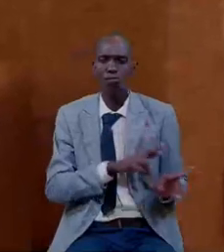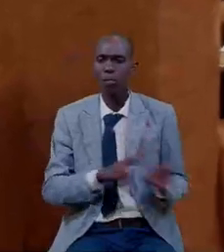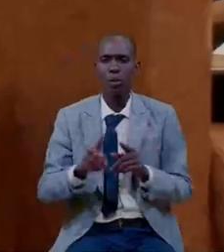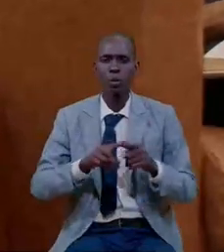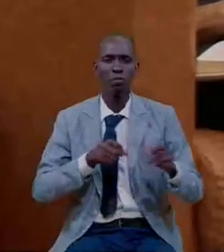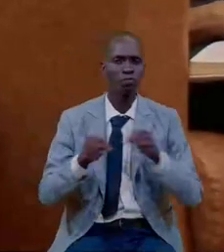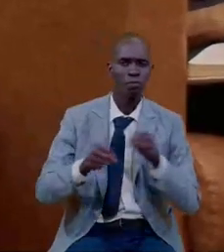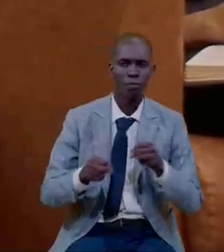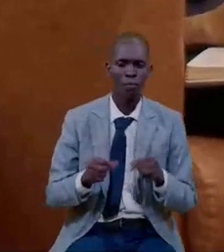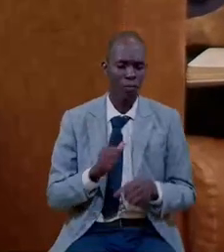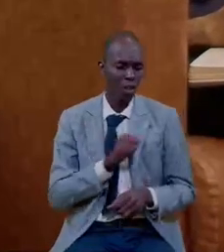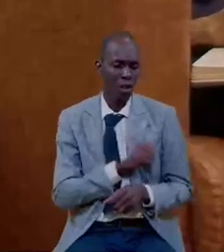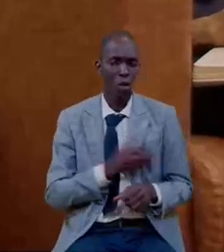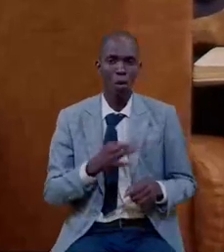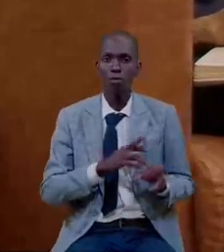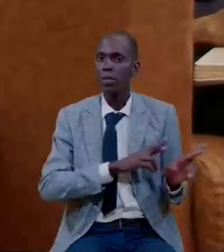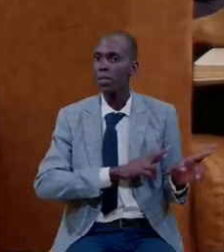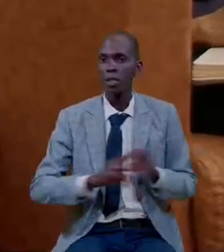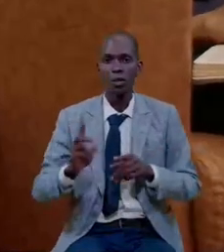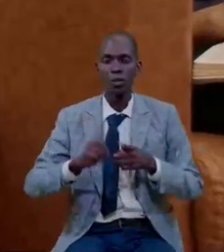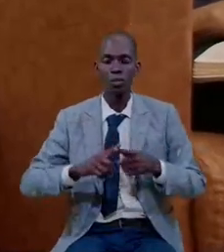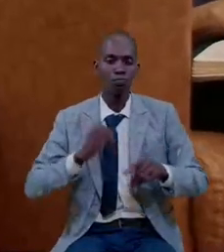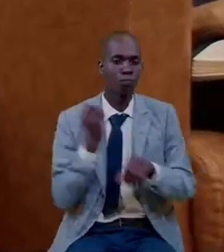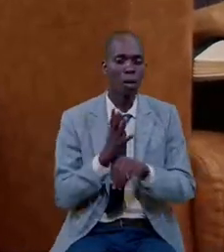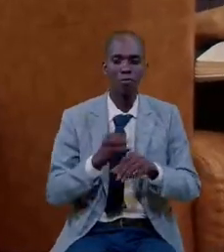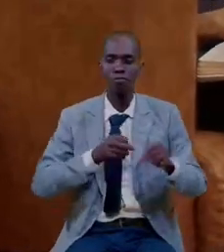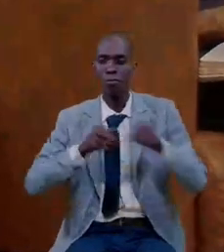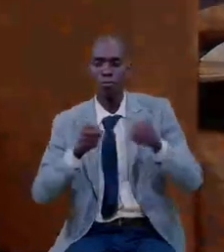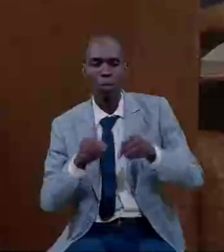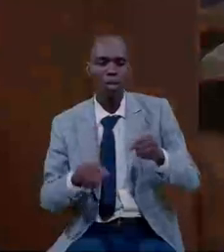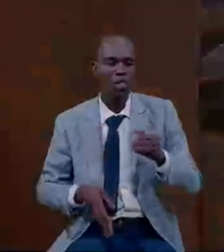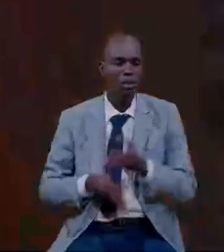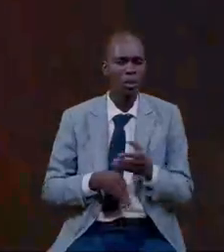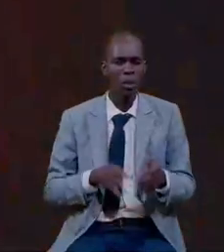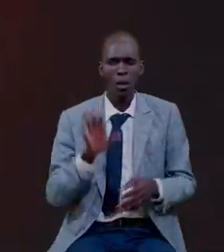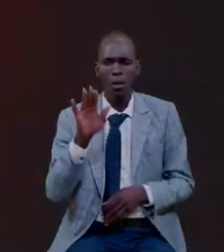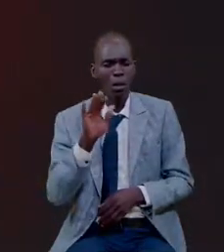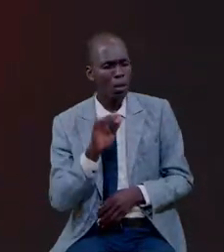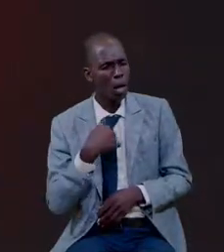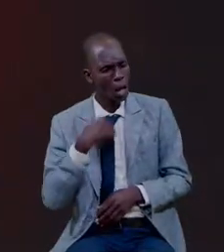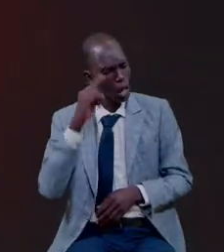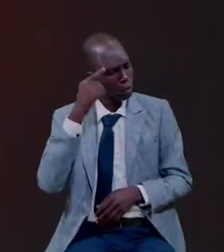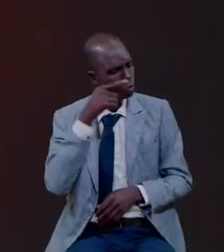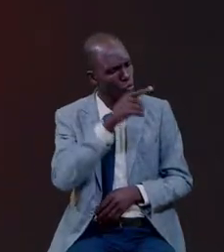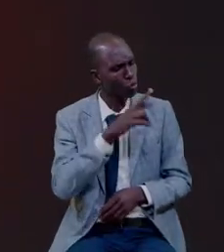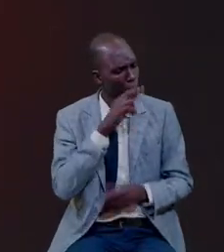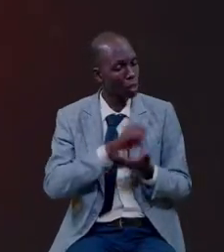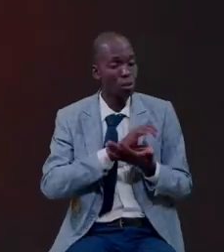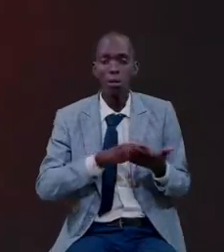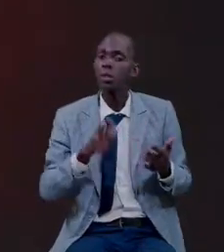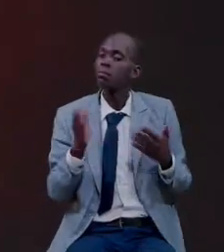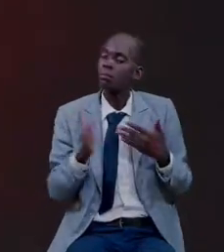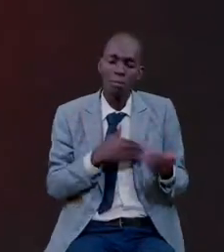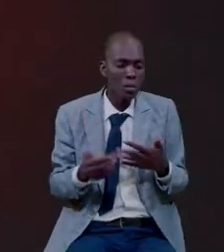de bagarre, de vouloir vous donner un coup de poing. Mais tu disais que tu es sanctifié.